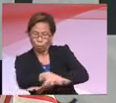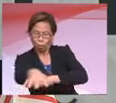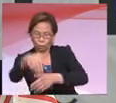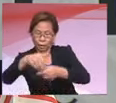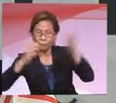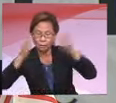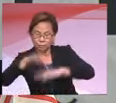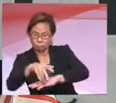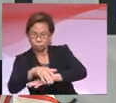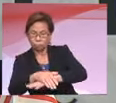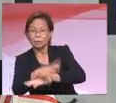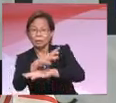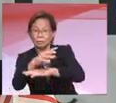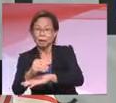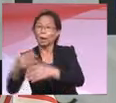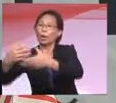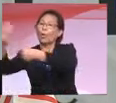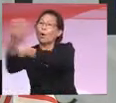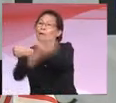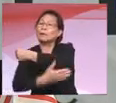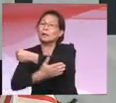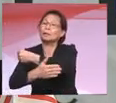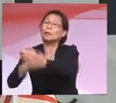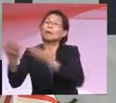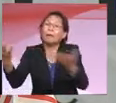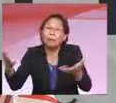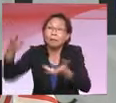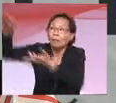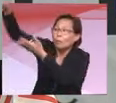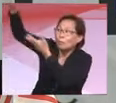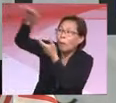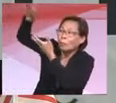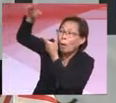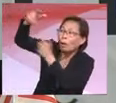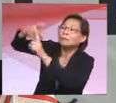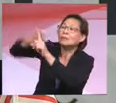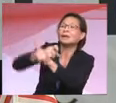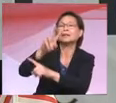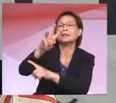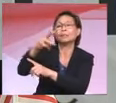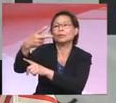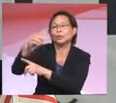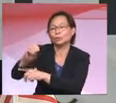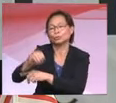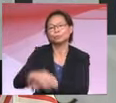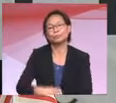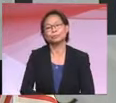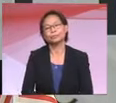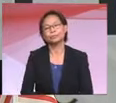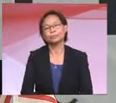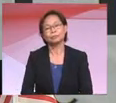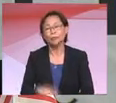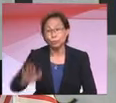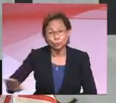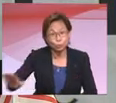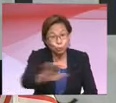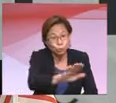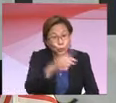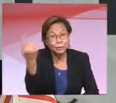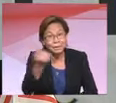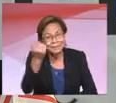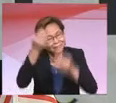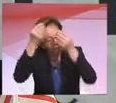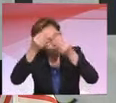dalam negara dan juga luar negara melalui maklumat yang diperolehi daripada Pertubuhan Kesihatan Sedunia. Orang ramai akan